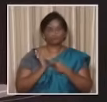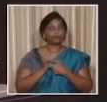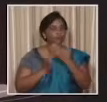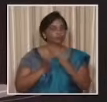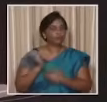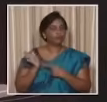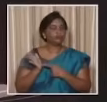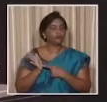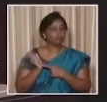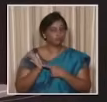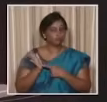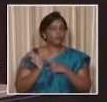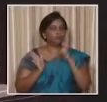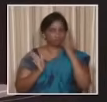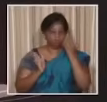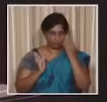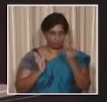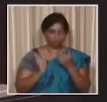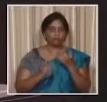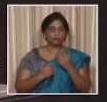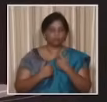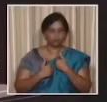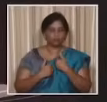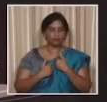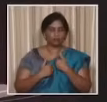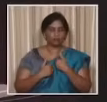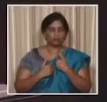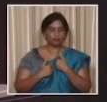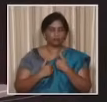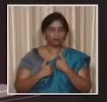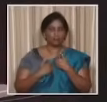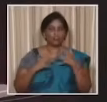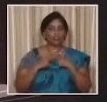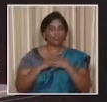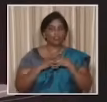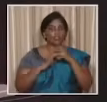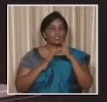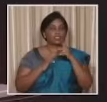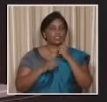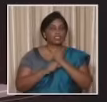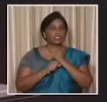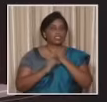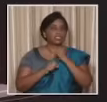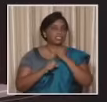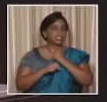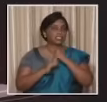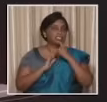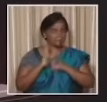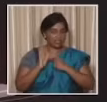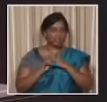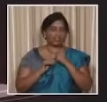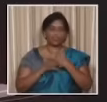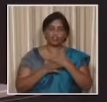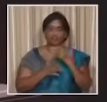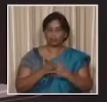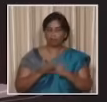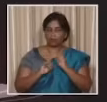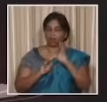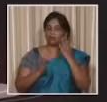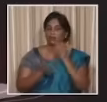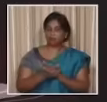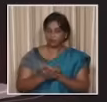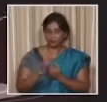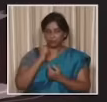මේ වාර්තාවේ ඔප්පු වෙලා තිබෙනවා මේකට අපි කියන්නේ මේ වසන්ත ජිනදාස වාර්තාව එතකොට මේක මම හැන්සාත්